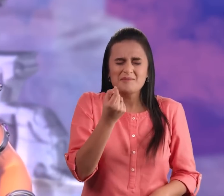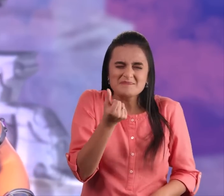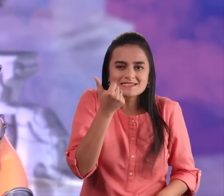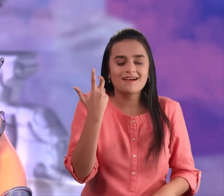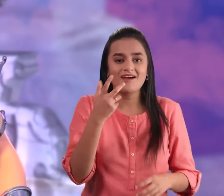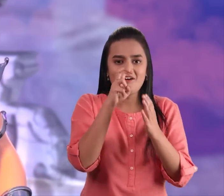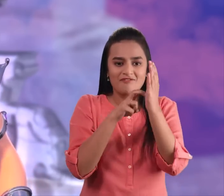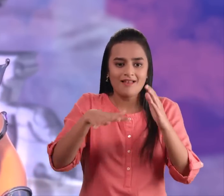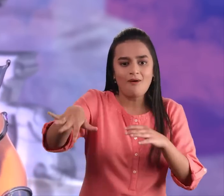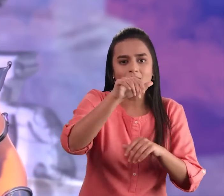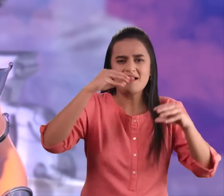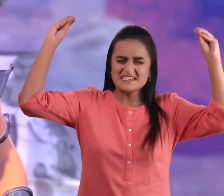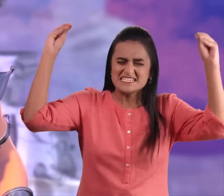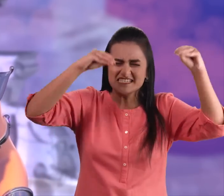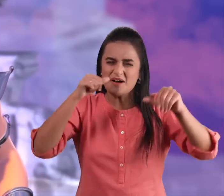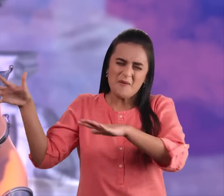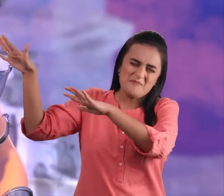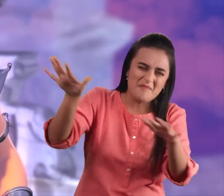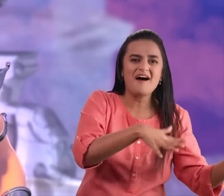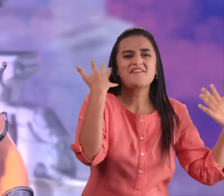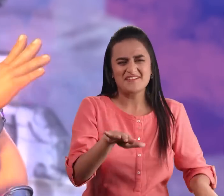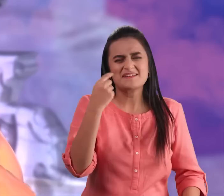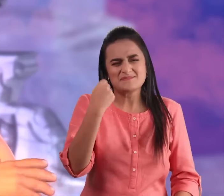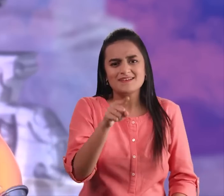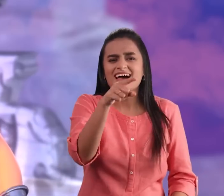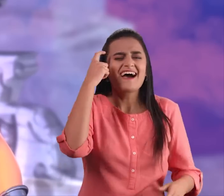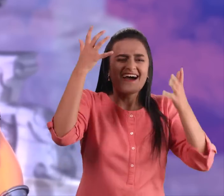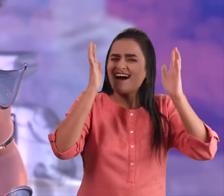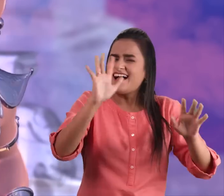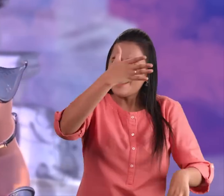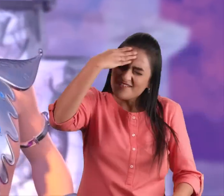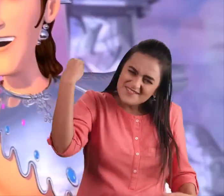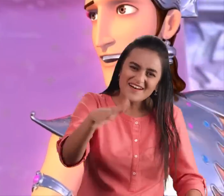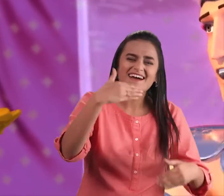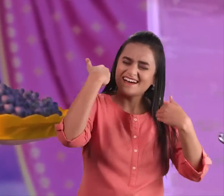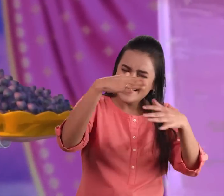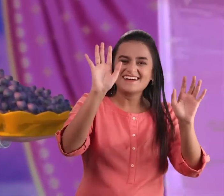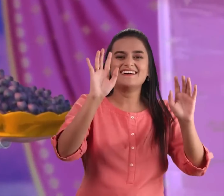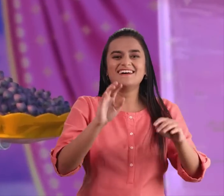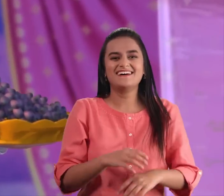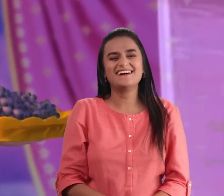तुमने गलती से एक और गांव को बाढ़ से भर दिया। ये बात मन से निकाल दो।